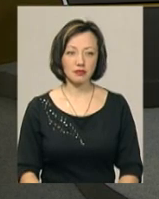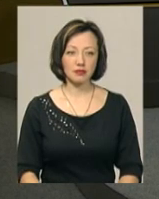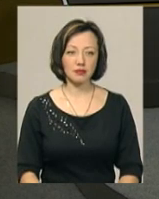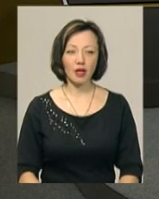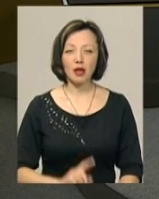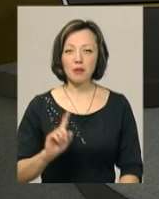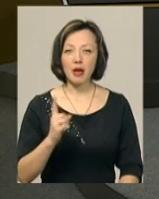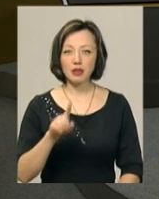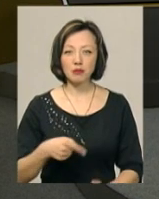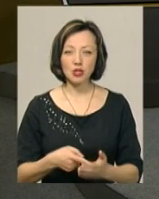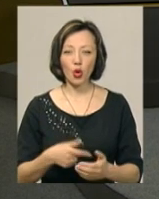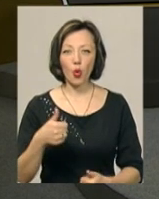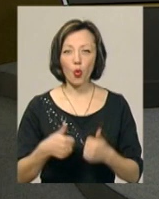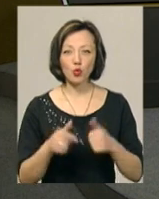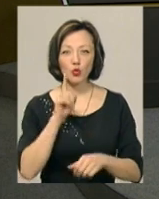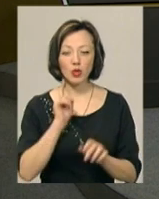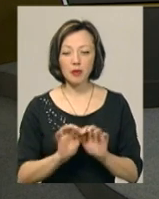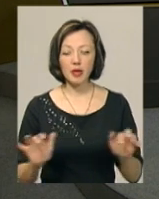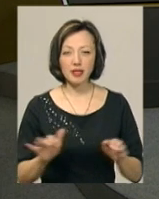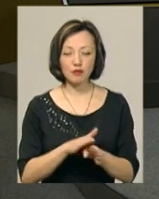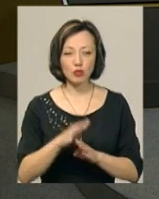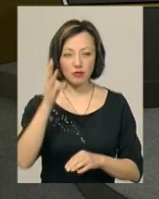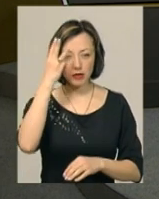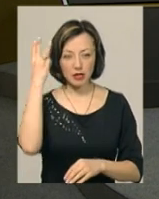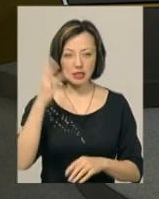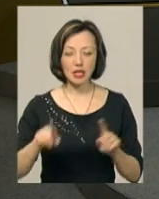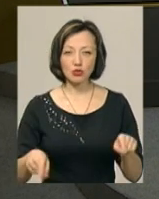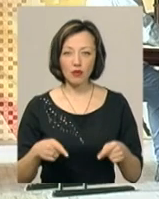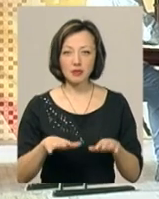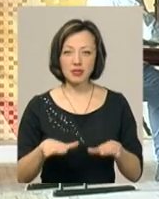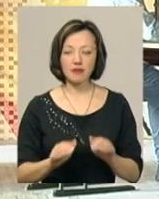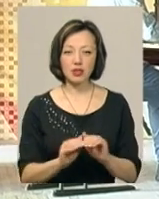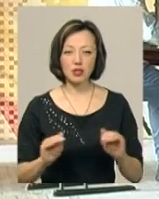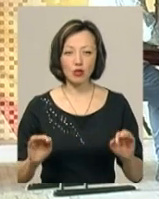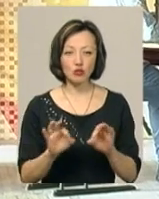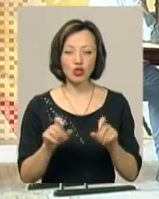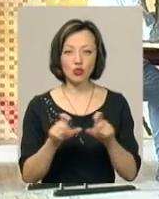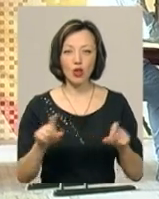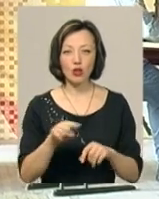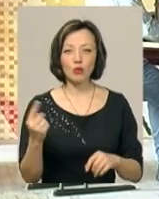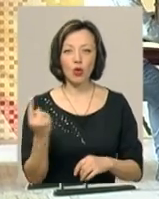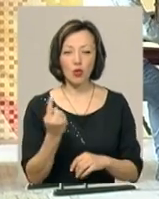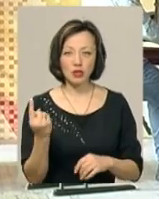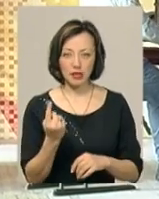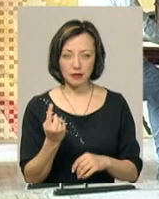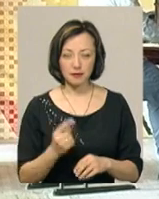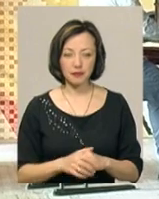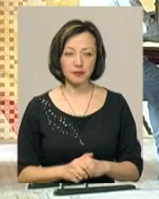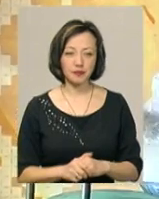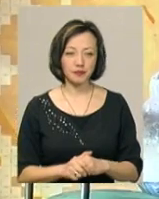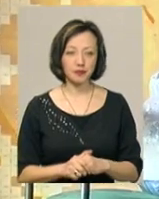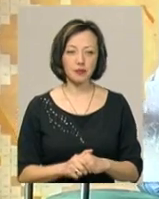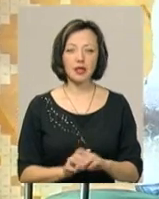Перший міський конкурс юних піаністів відбудеться у Хмельницькому. Його засновник – місцева дитяча музична школа номер 1 імені Миколи